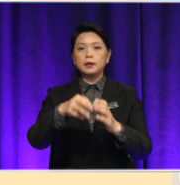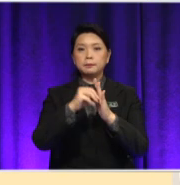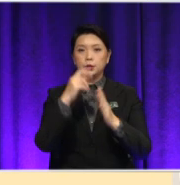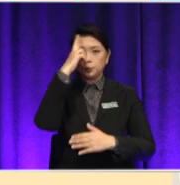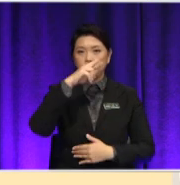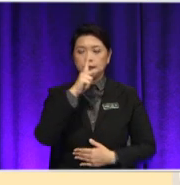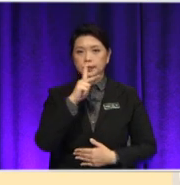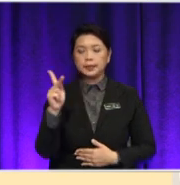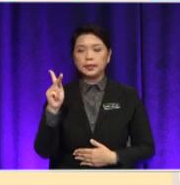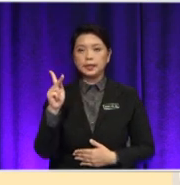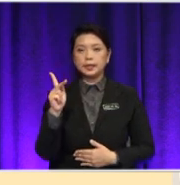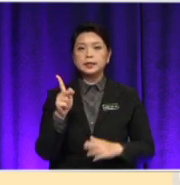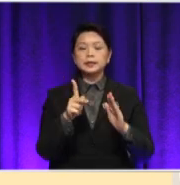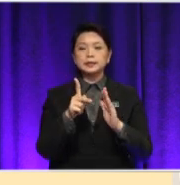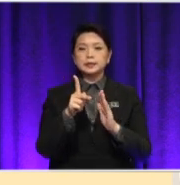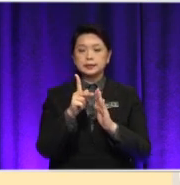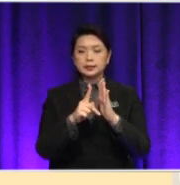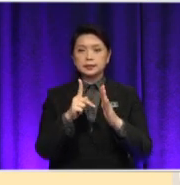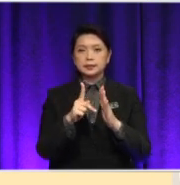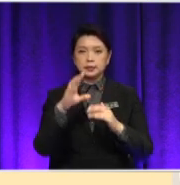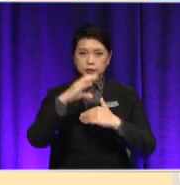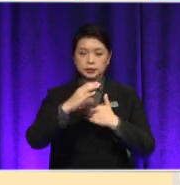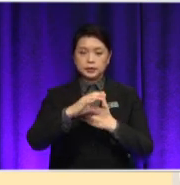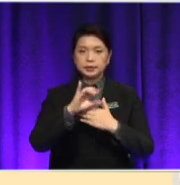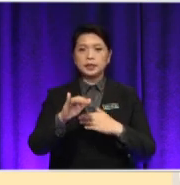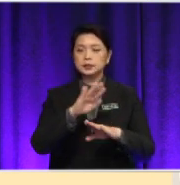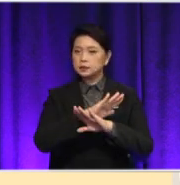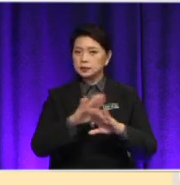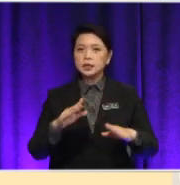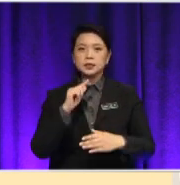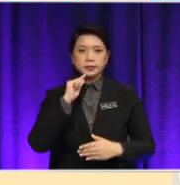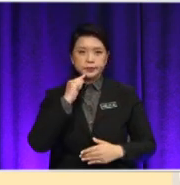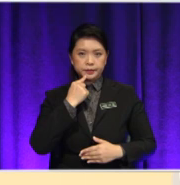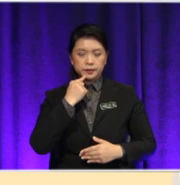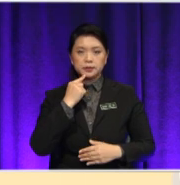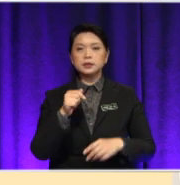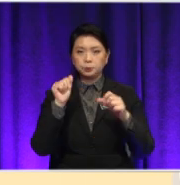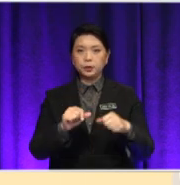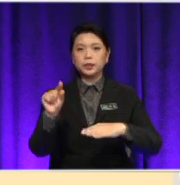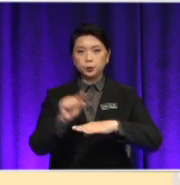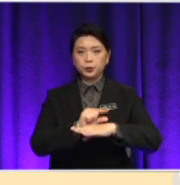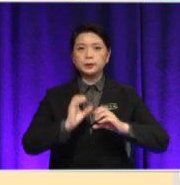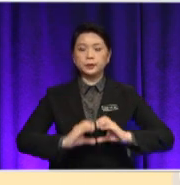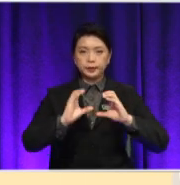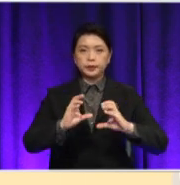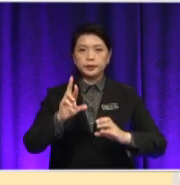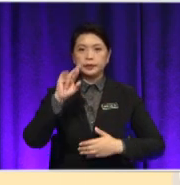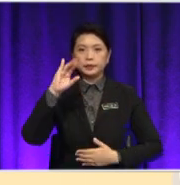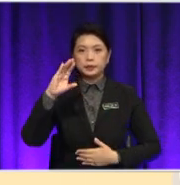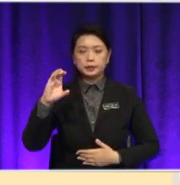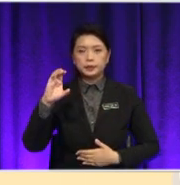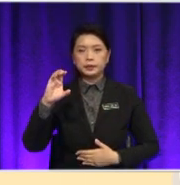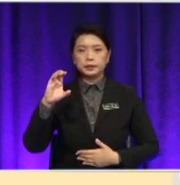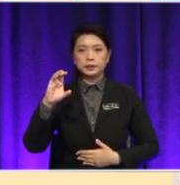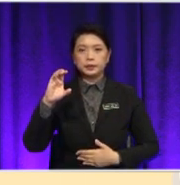kesakitan yang tidak serius. Dan kita juga gunakan prosedur rice ini kerana dia merupakan